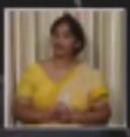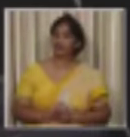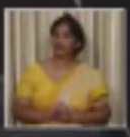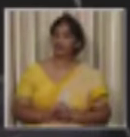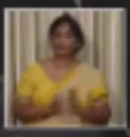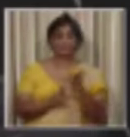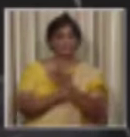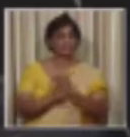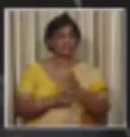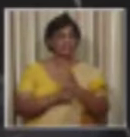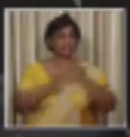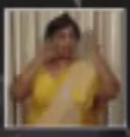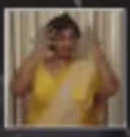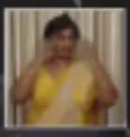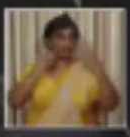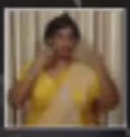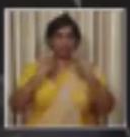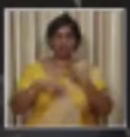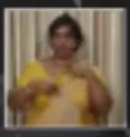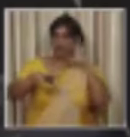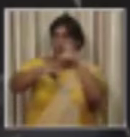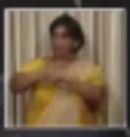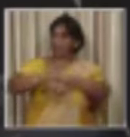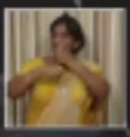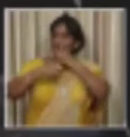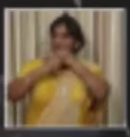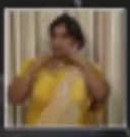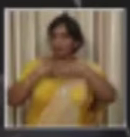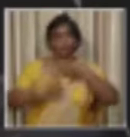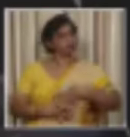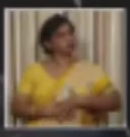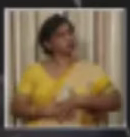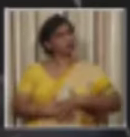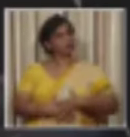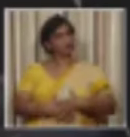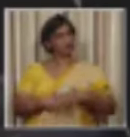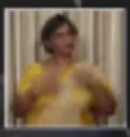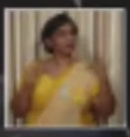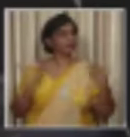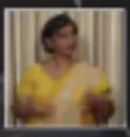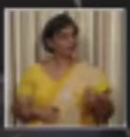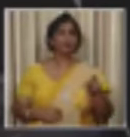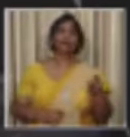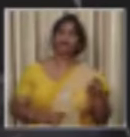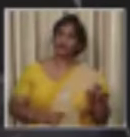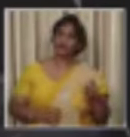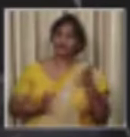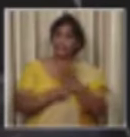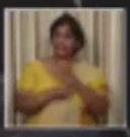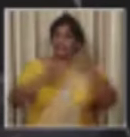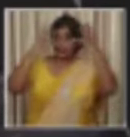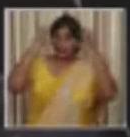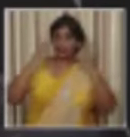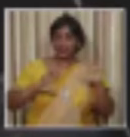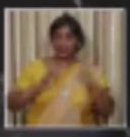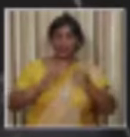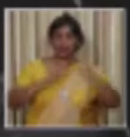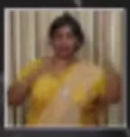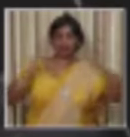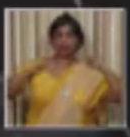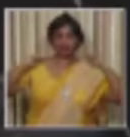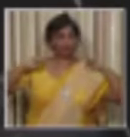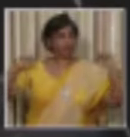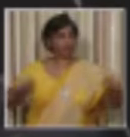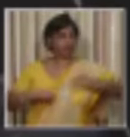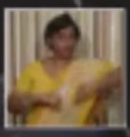සිංහ රජෙක් ගොදුරක් ගිලදමා හොඳට බඩපිරලා ඉන්න වෙලාවක සිංහයාට වඩා උස මහත තියෙන හොඳ දළ දෙකක්